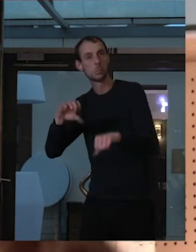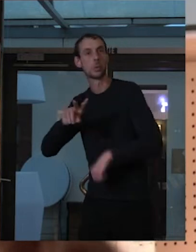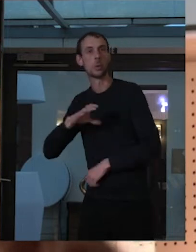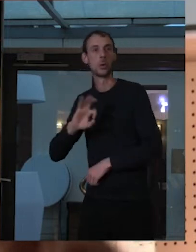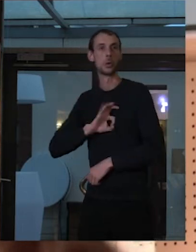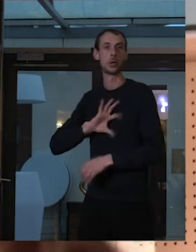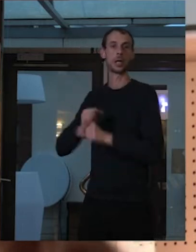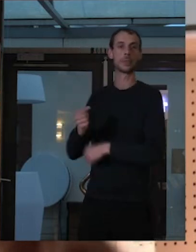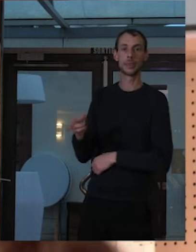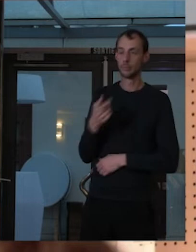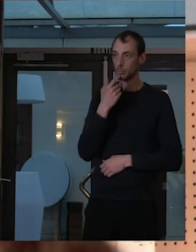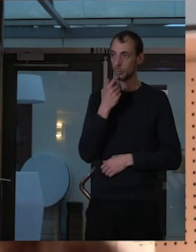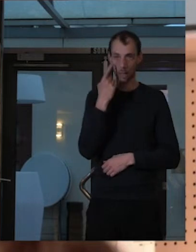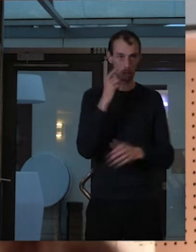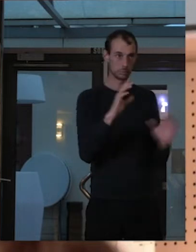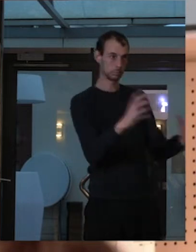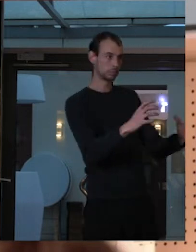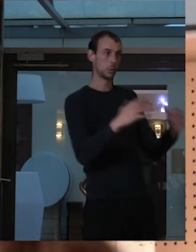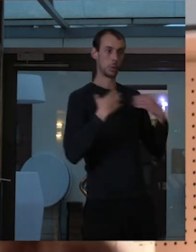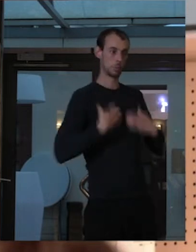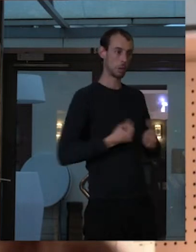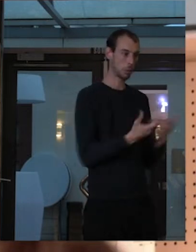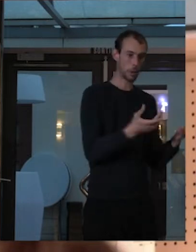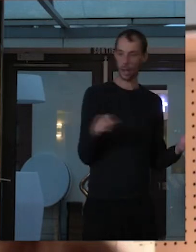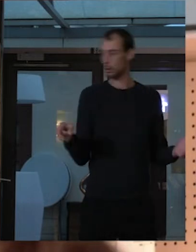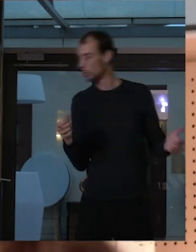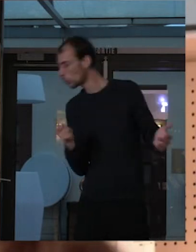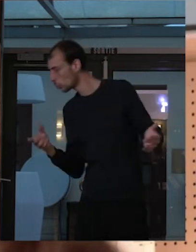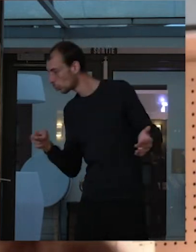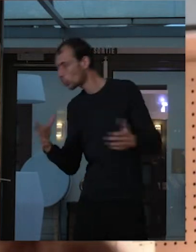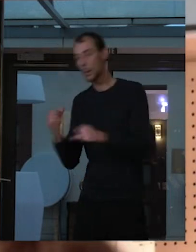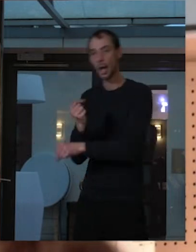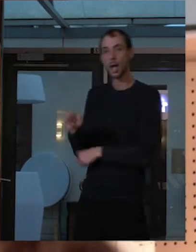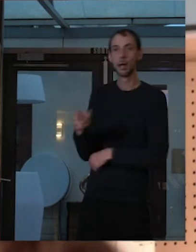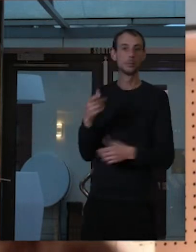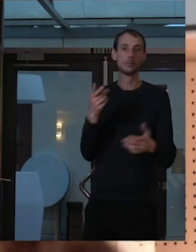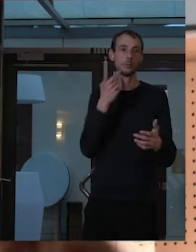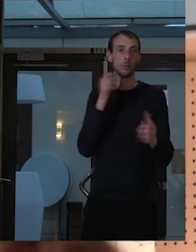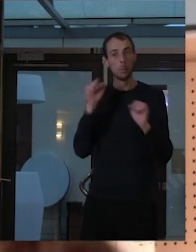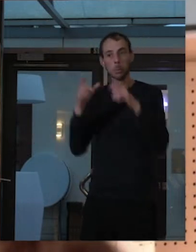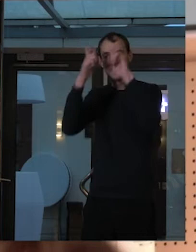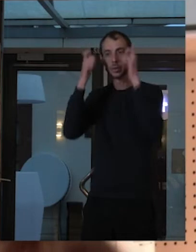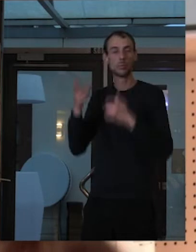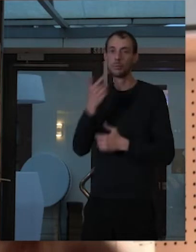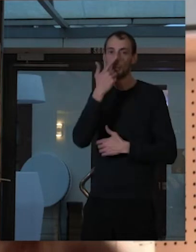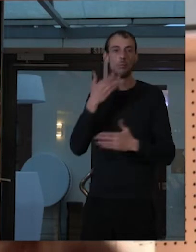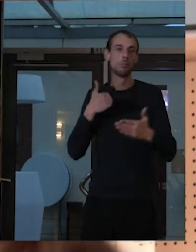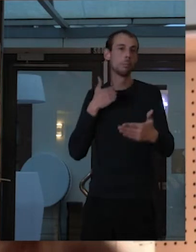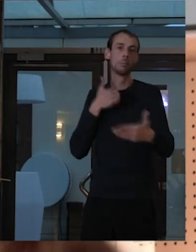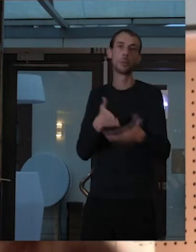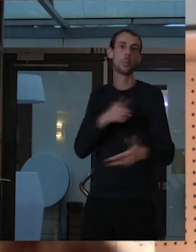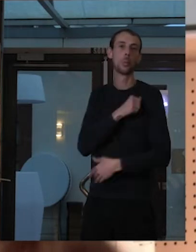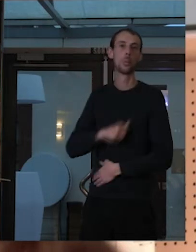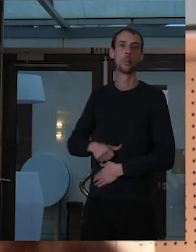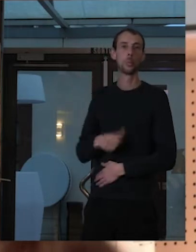nombre de licenciés, et ce statut-là, en fait, on nous l'accorde, mais on ne nous l'accorde pas vraiment. C'est plus que difficile d'avoir